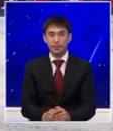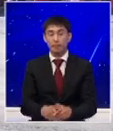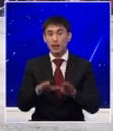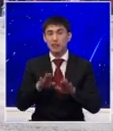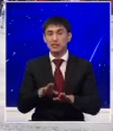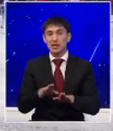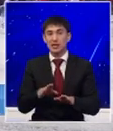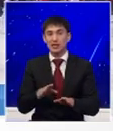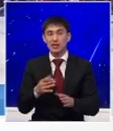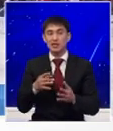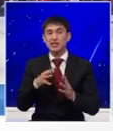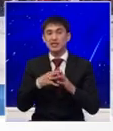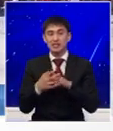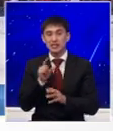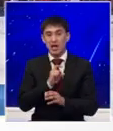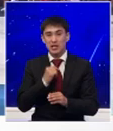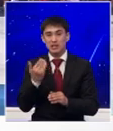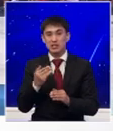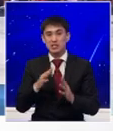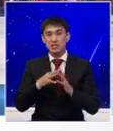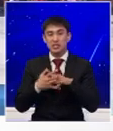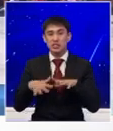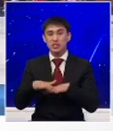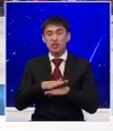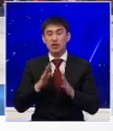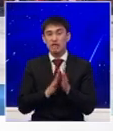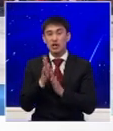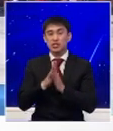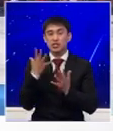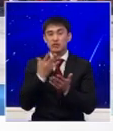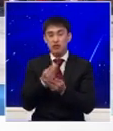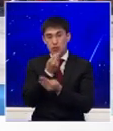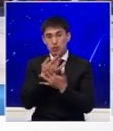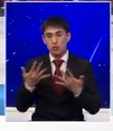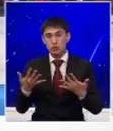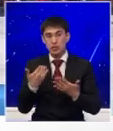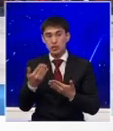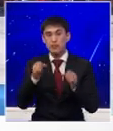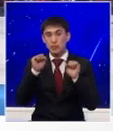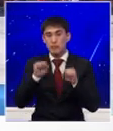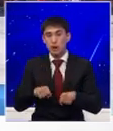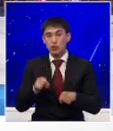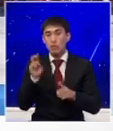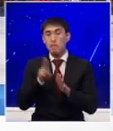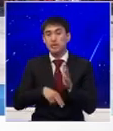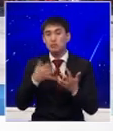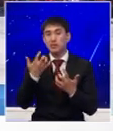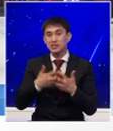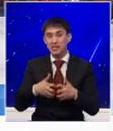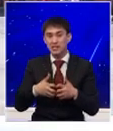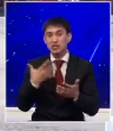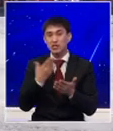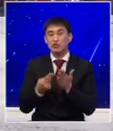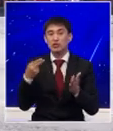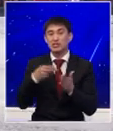те сельские жители, которые выращивают свои продукцию, они могли без посредников за